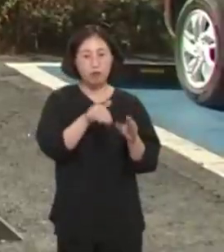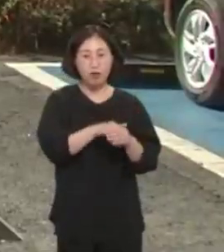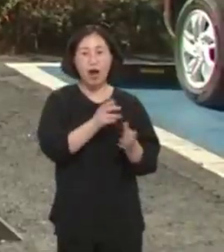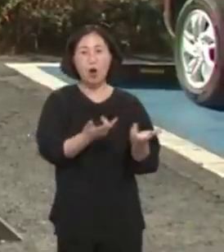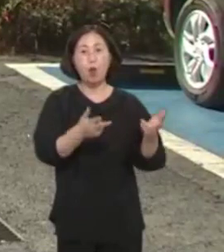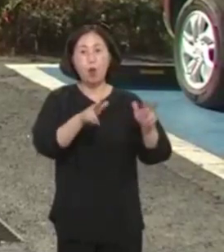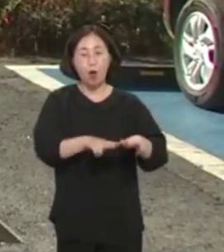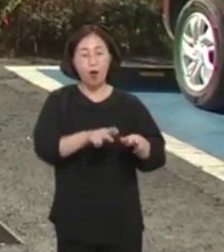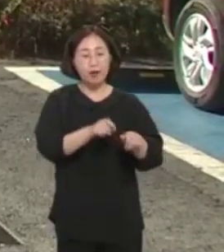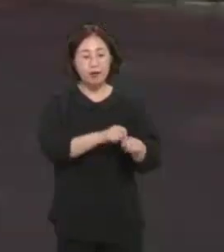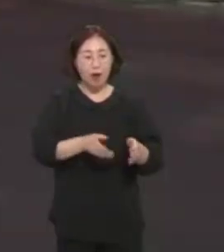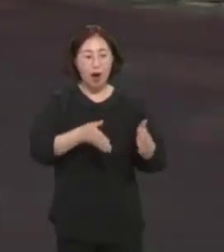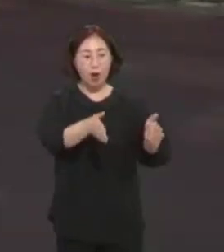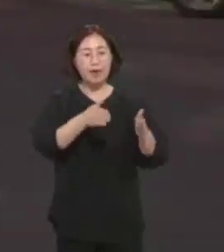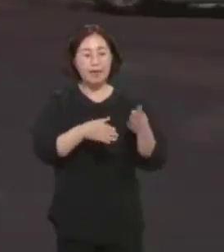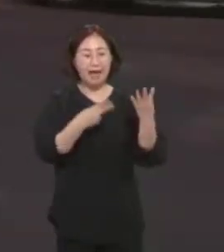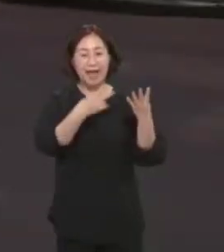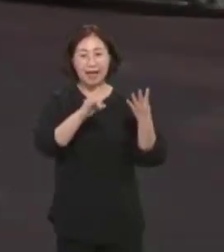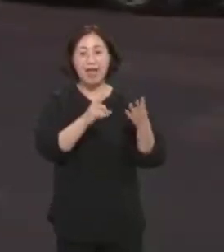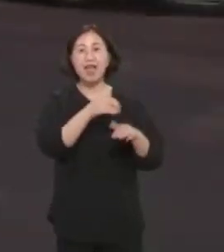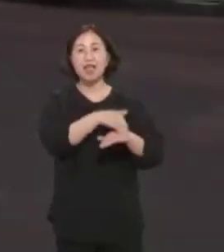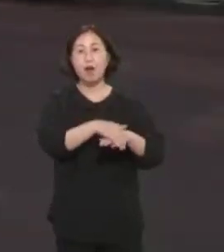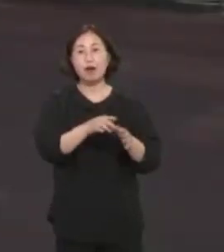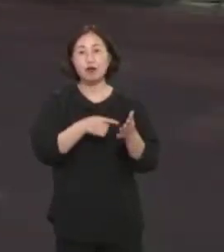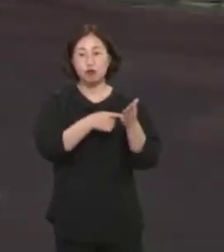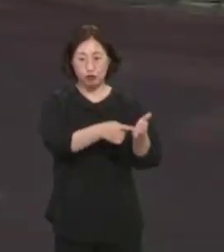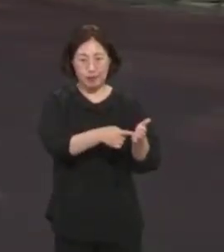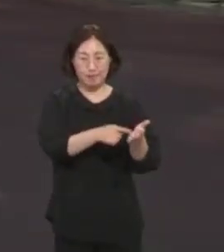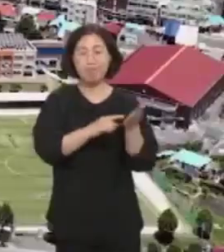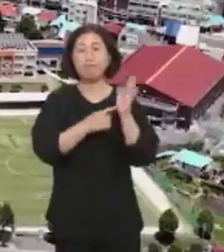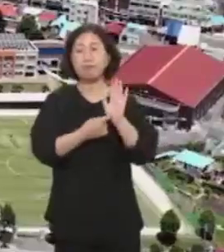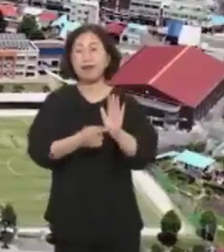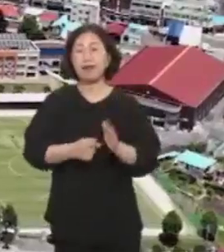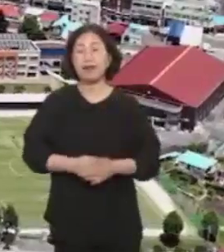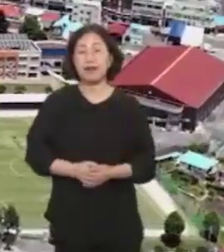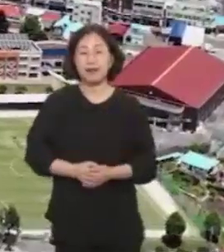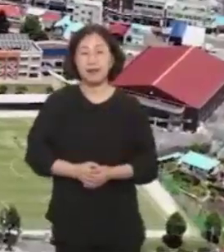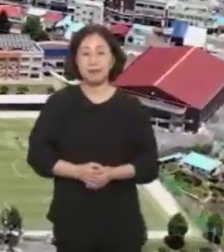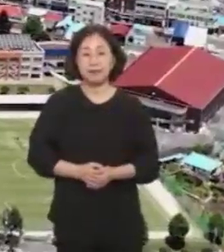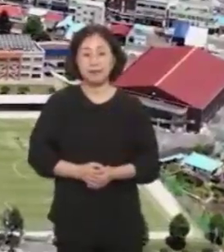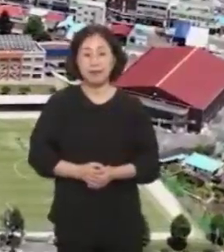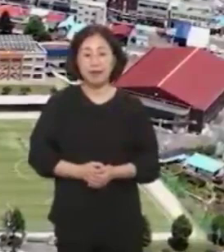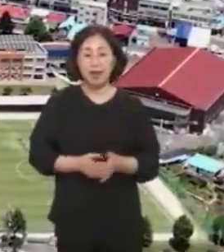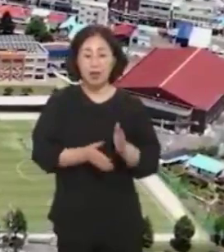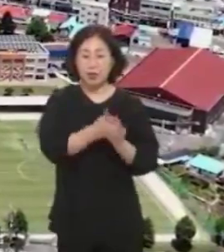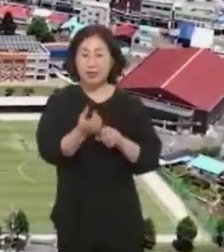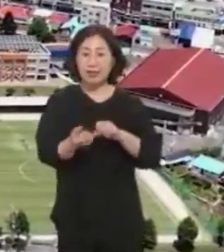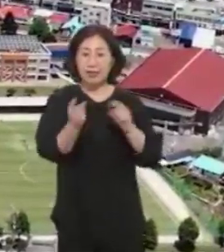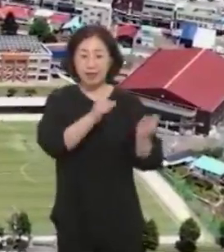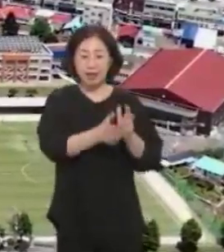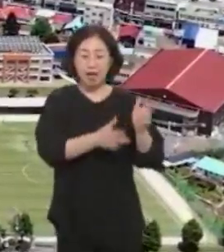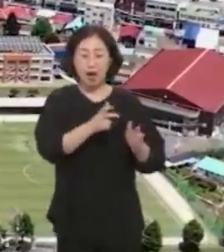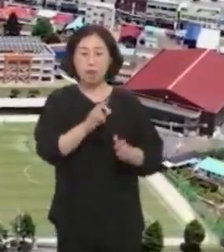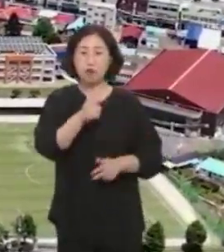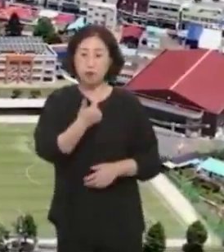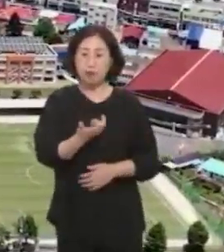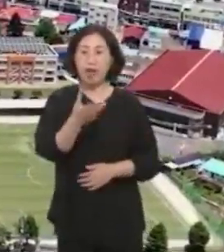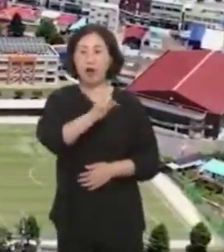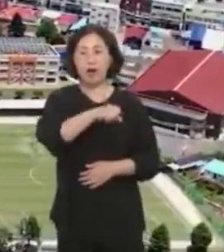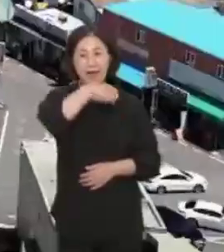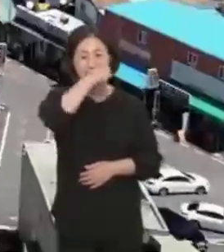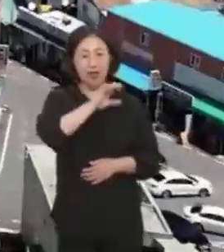특화고리 조성 등 4대 전략 사업을 추진한다는 계획을 일단 내놓았습니다. 대부분 도시 재생 사업 형태로 600억 원대의